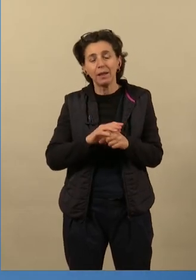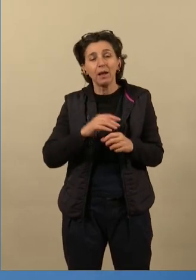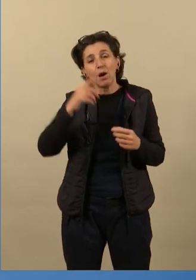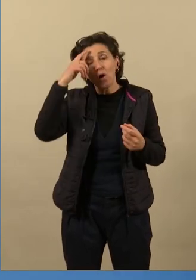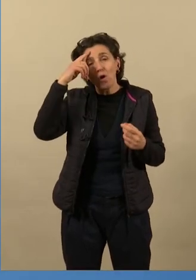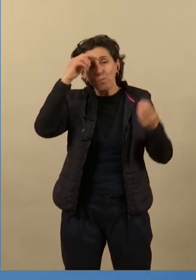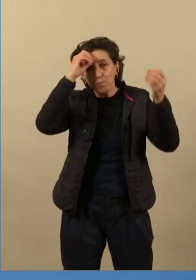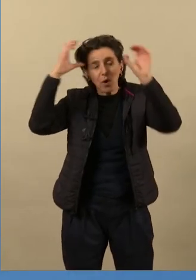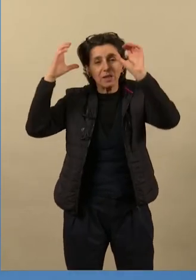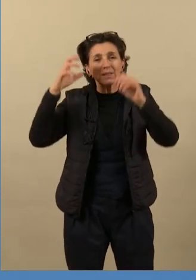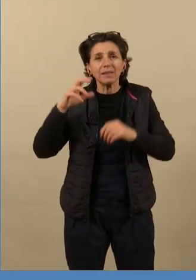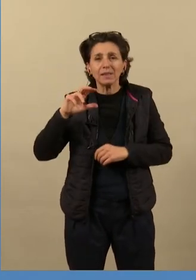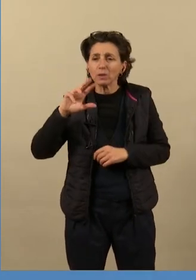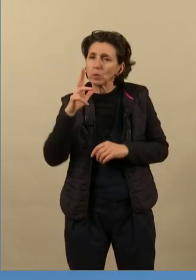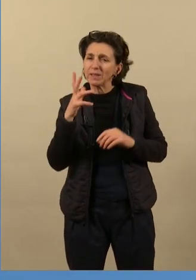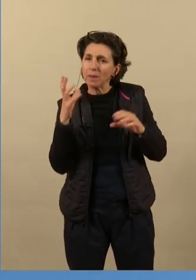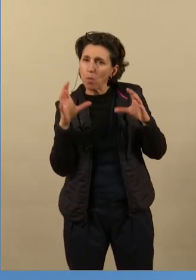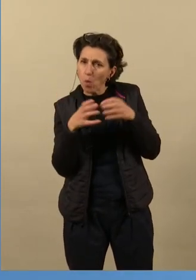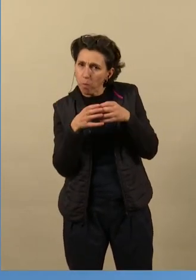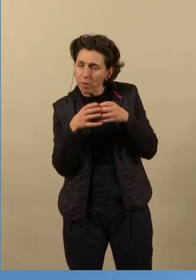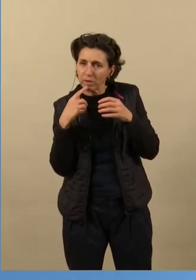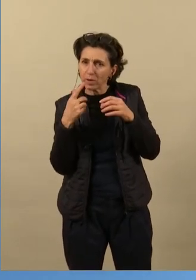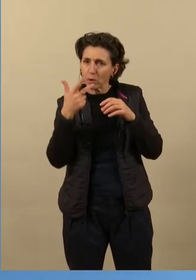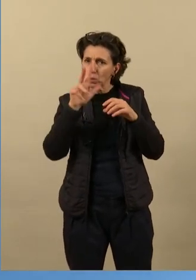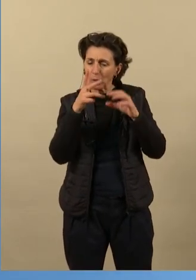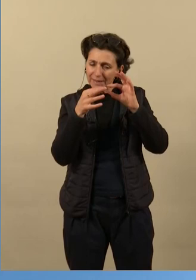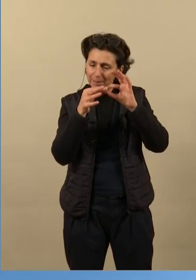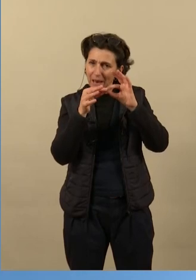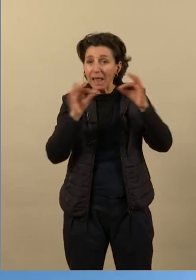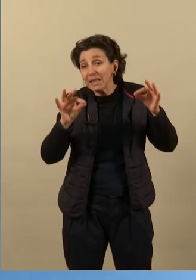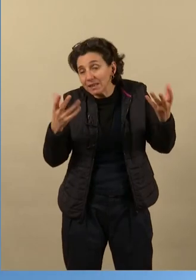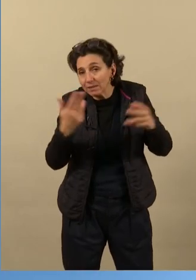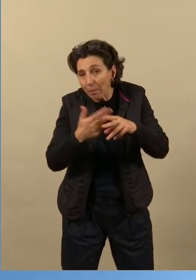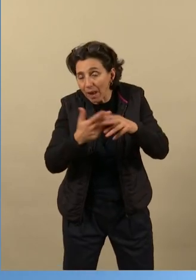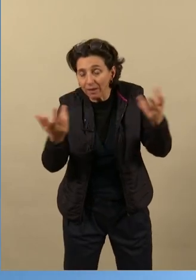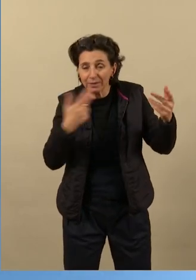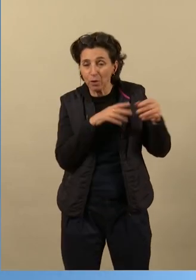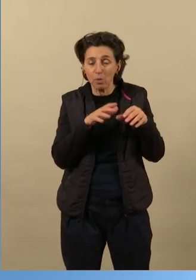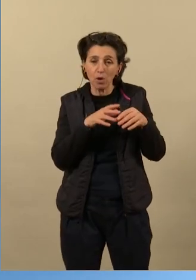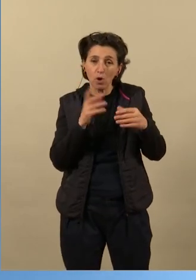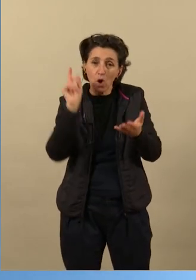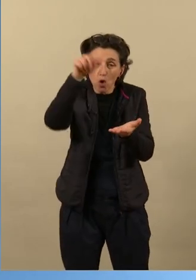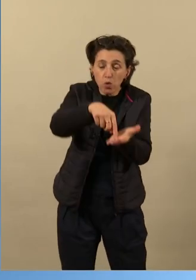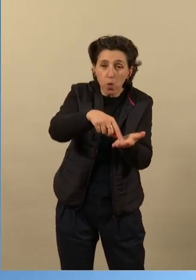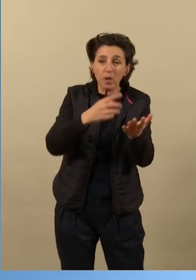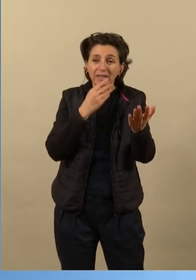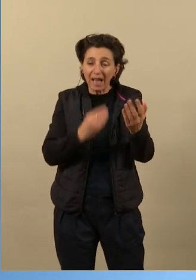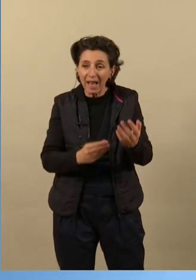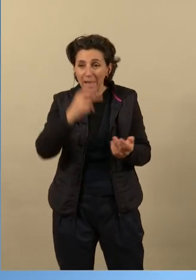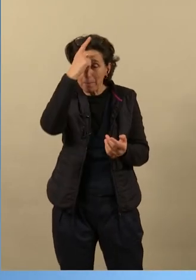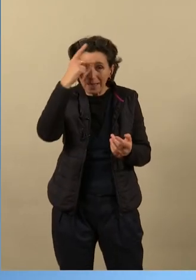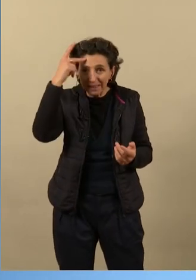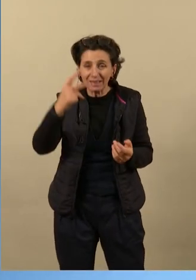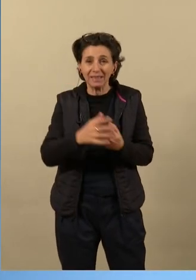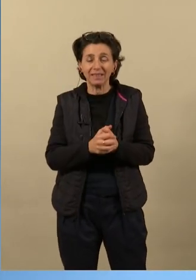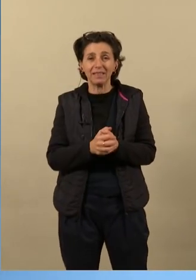trè ligne qui s'exprime aussi bien en Israël qu'en Palestine et à travers le monde c'est une